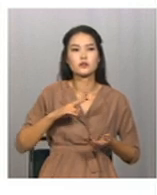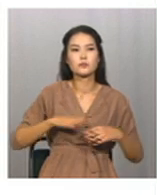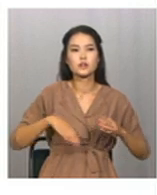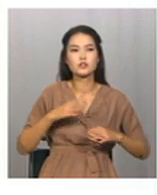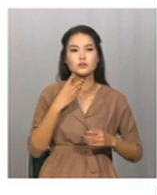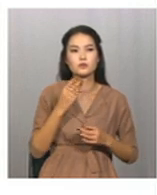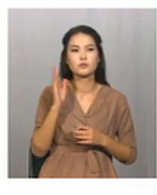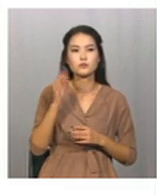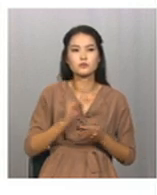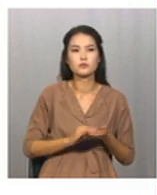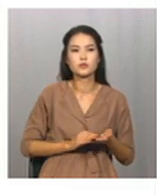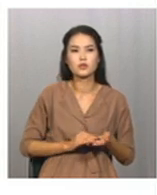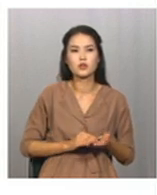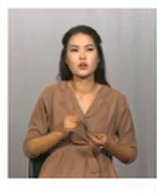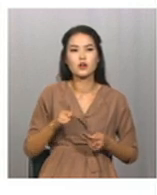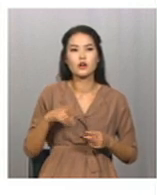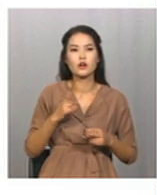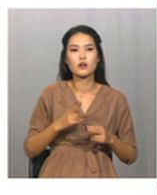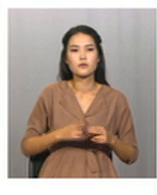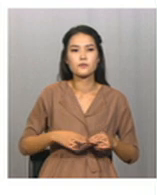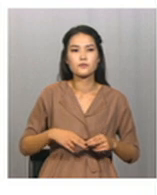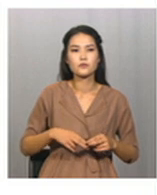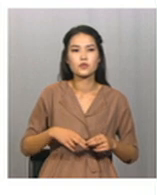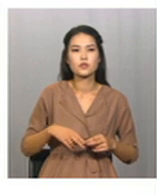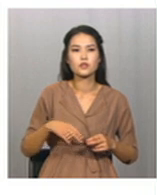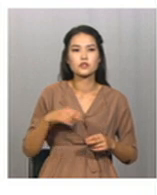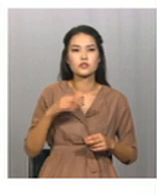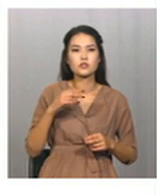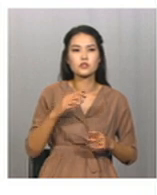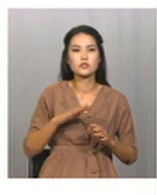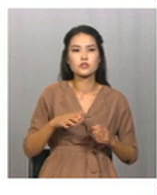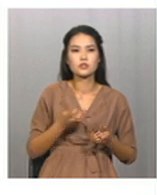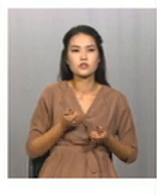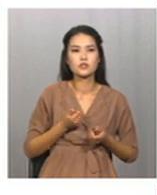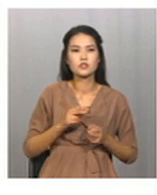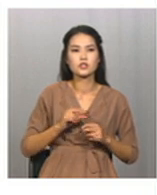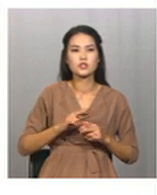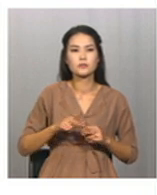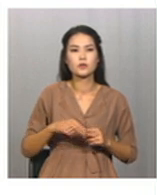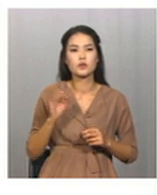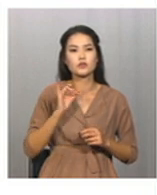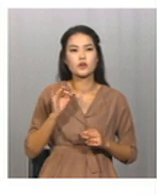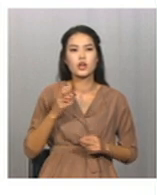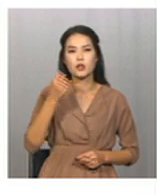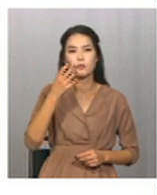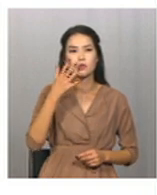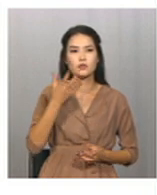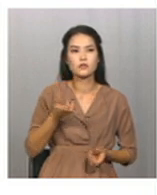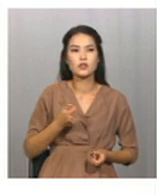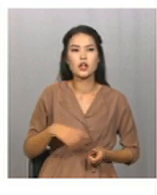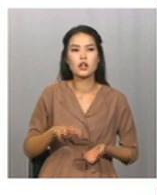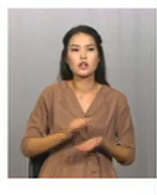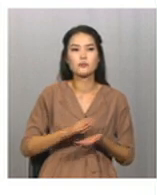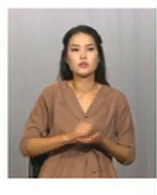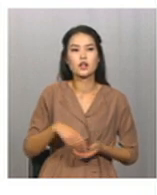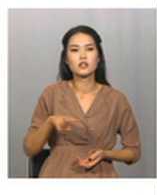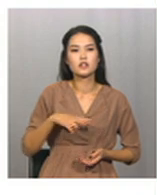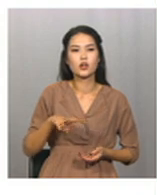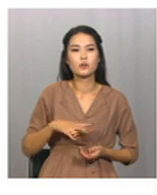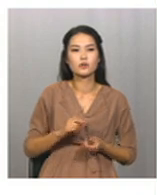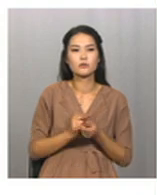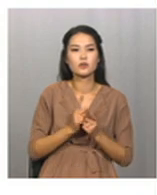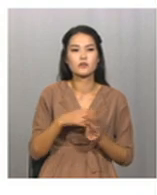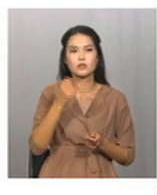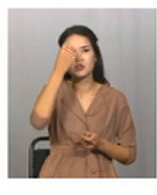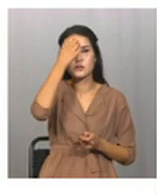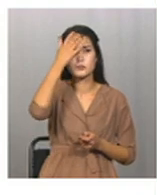отделение Института стран Азии и Африки, получил диплом историка-японоведа. Занимался литературным переводом с японского